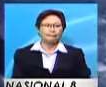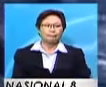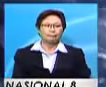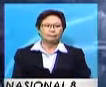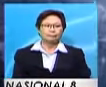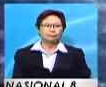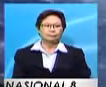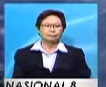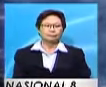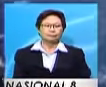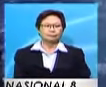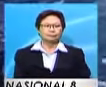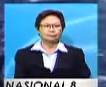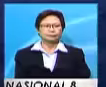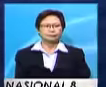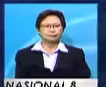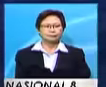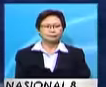hai hai